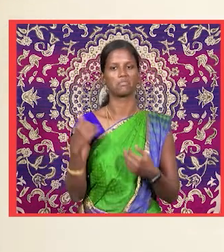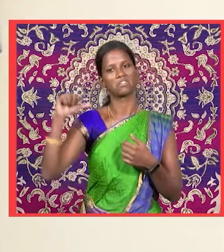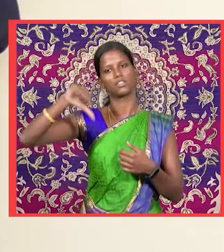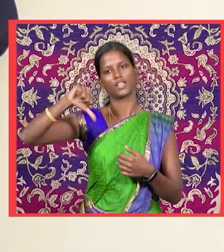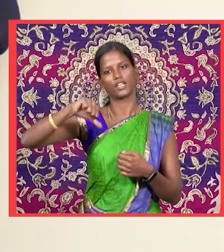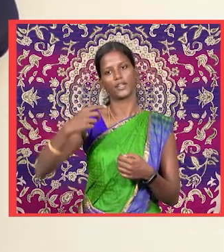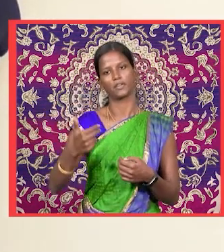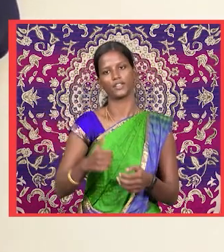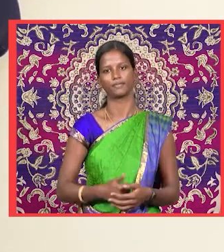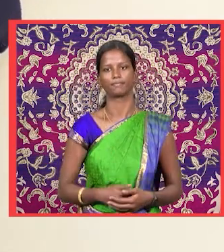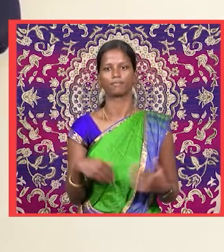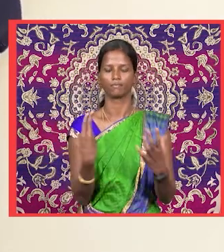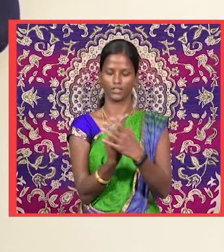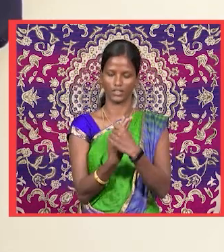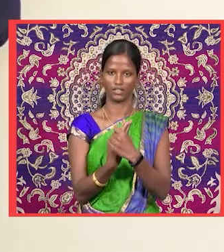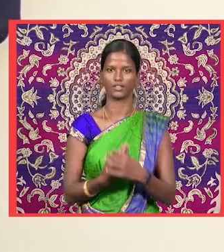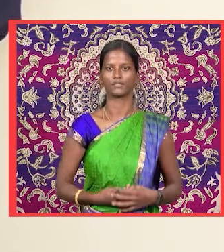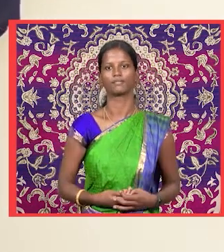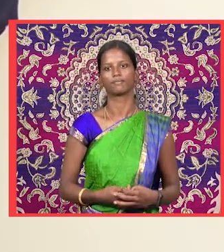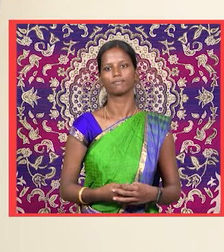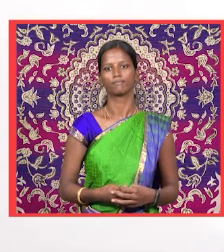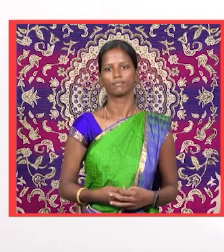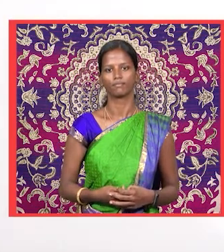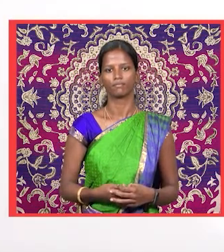நட்டத்தையும் கூட்டுறோம். ஏன்னா